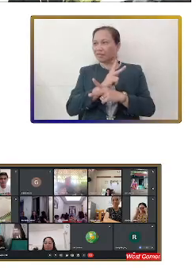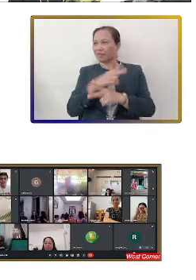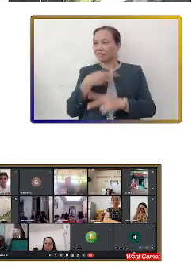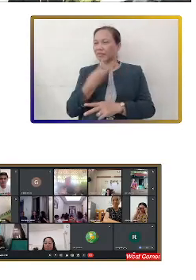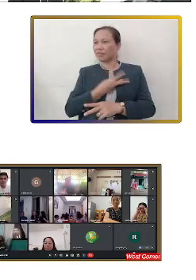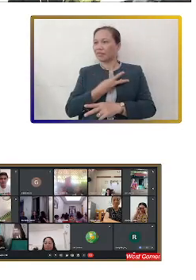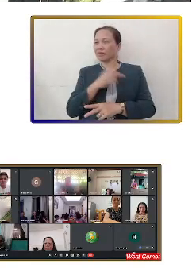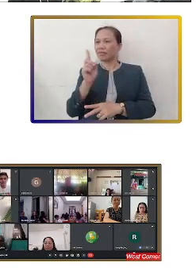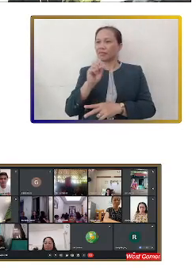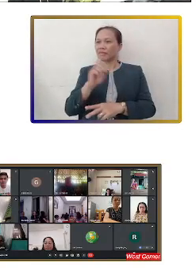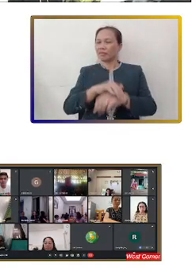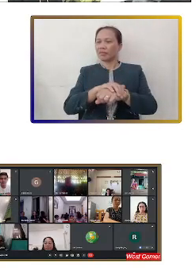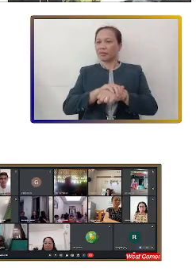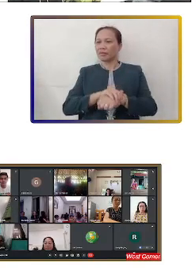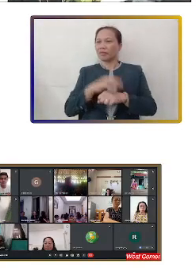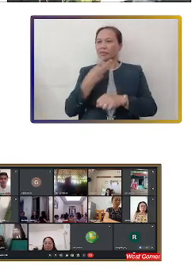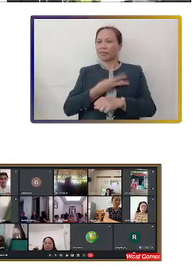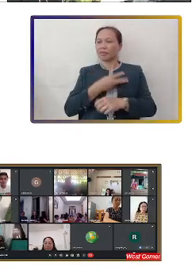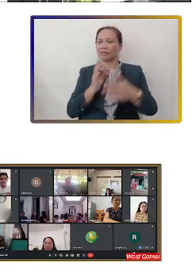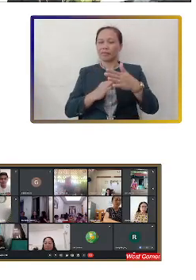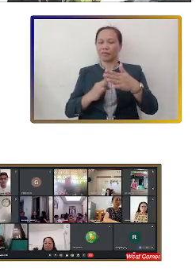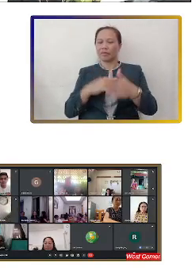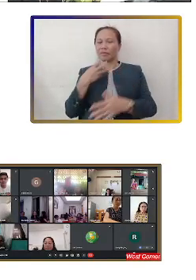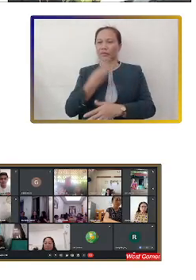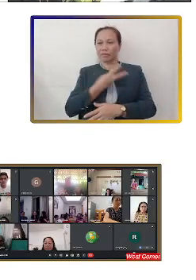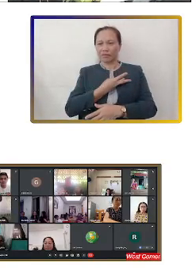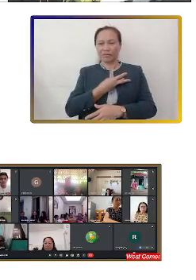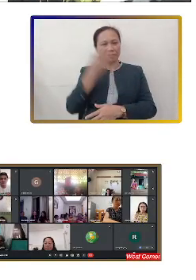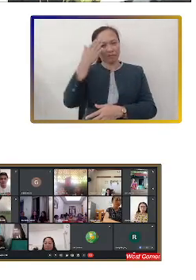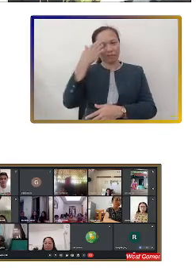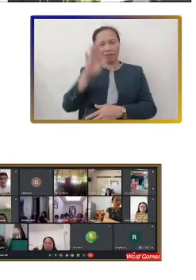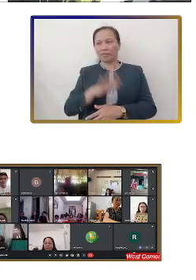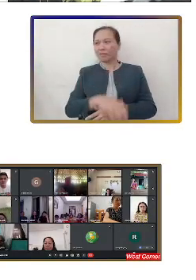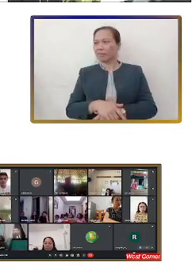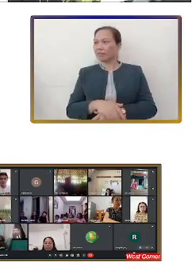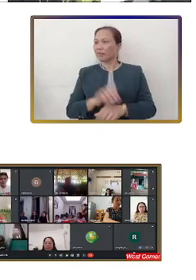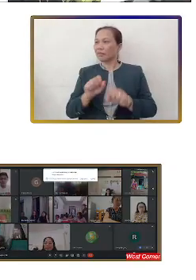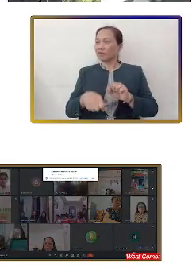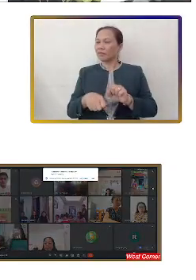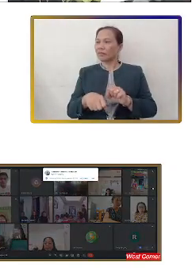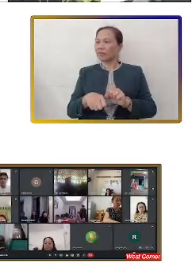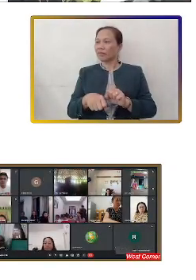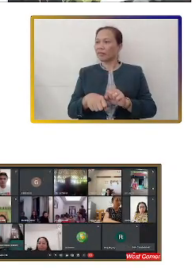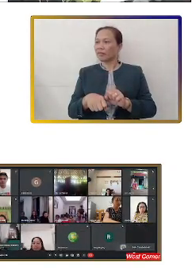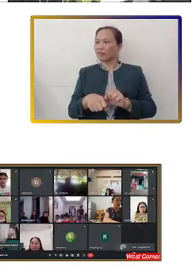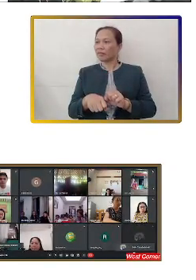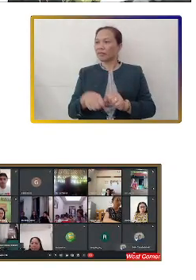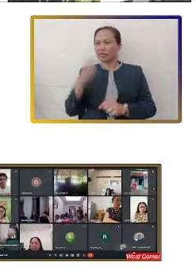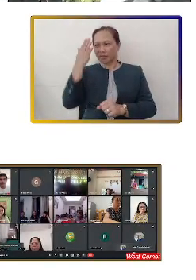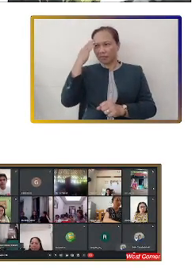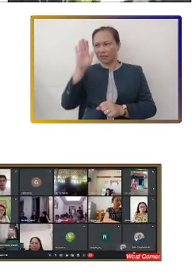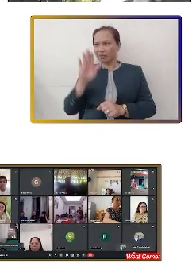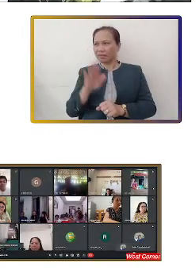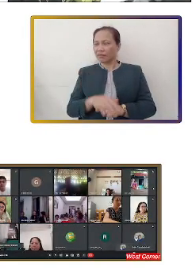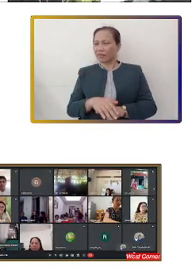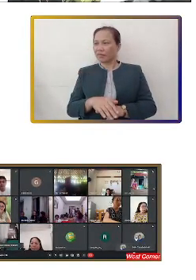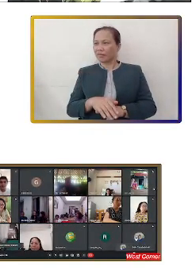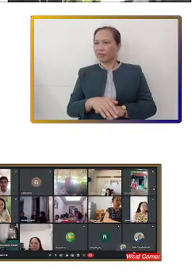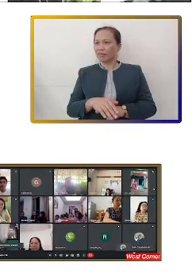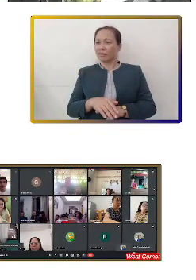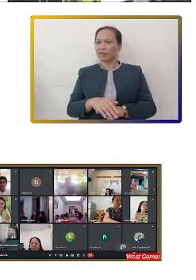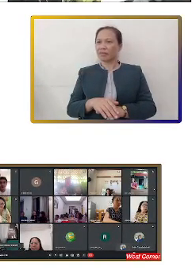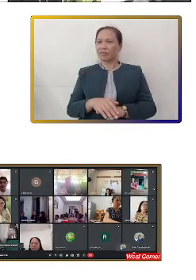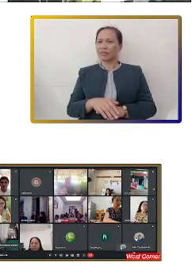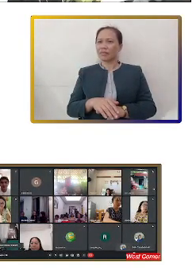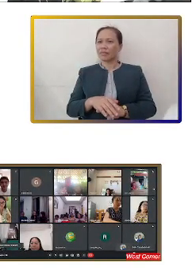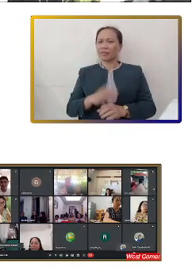anong pinangahawakan natin pag nasa church tayo. You see, kaya ho, I don't know kung nakikita niyo po ang kagandahan po